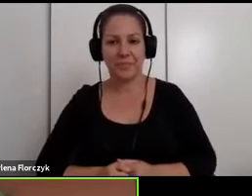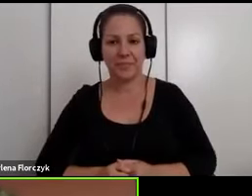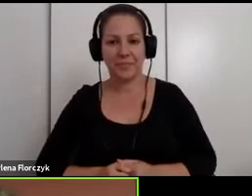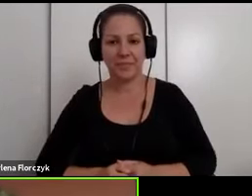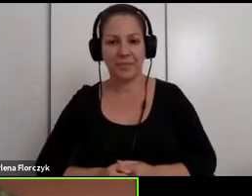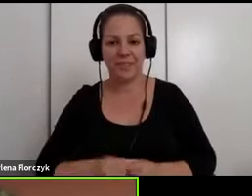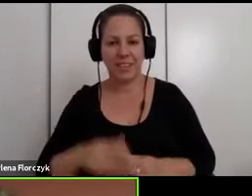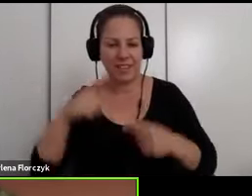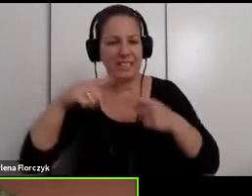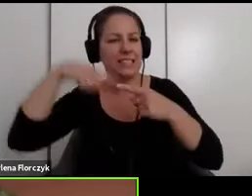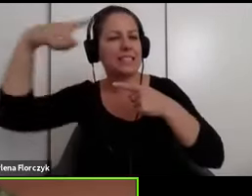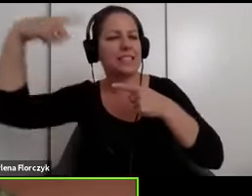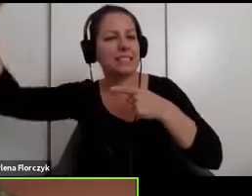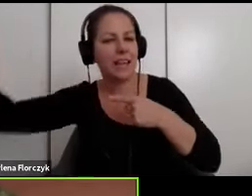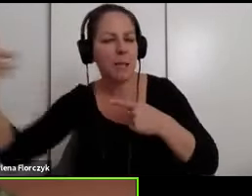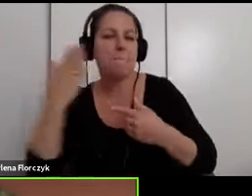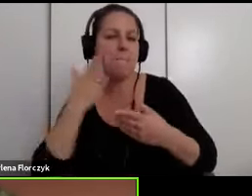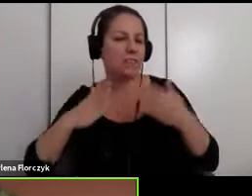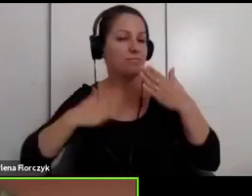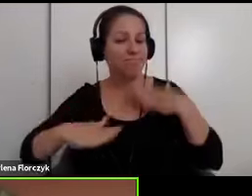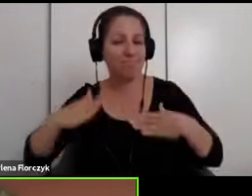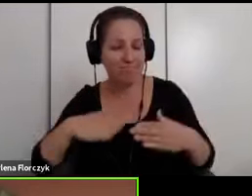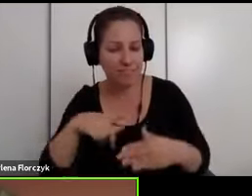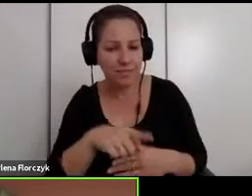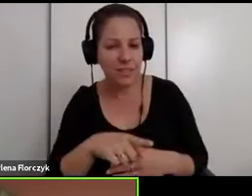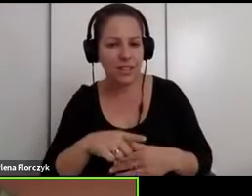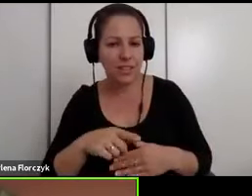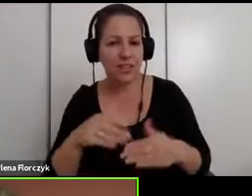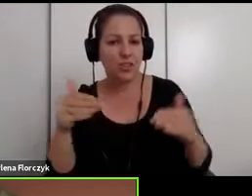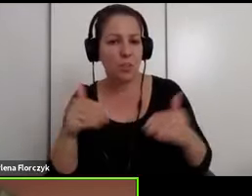cyklu. I bardzo się cieszymy, że może...